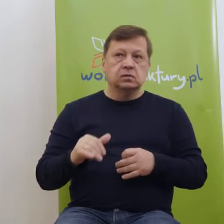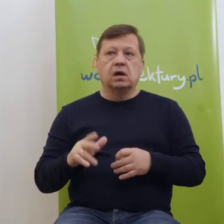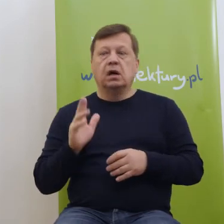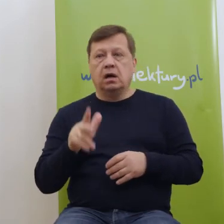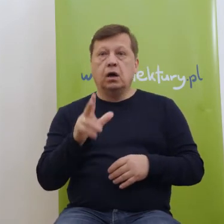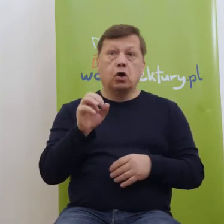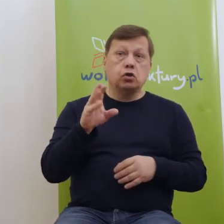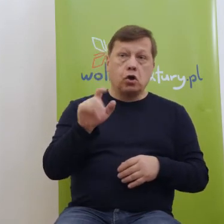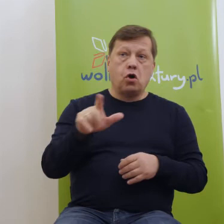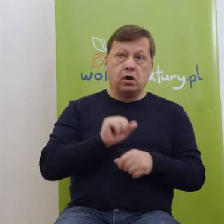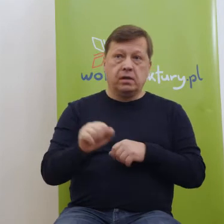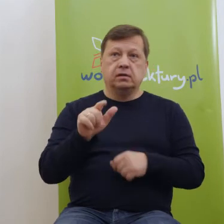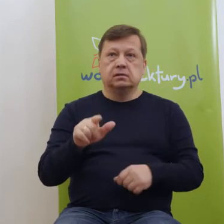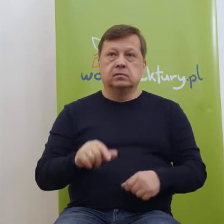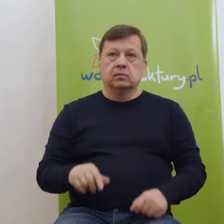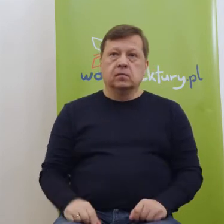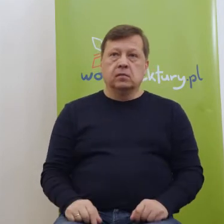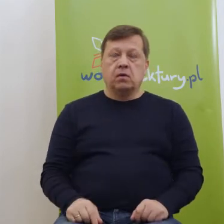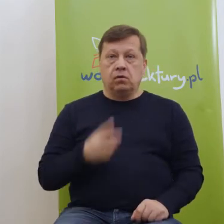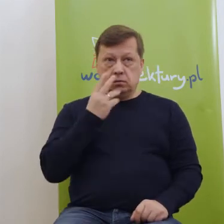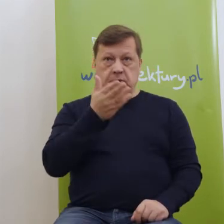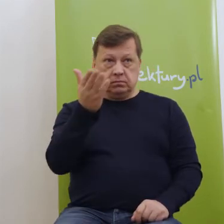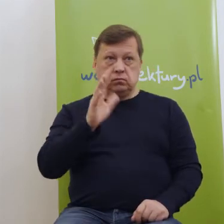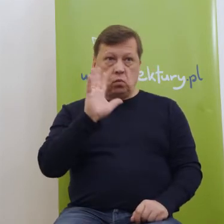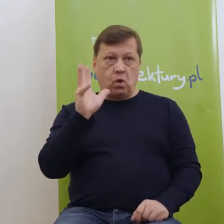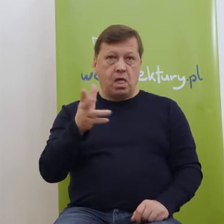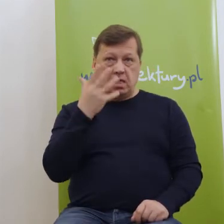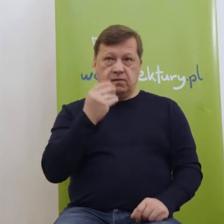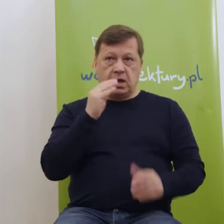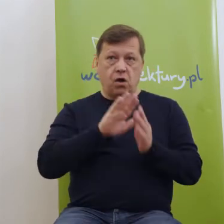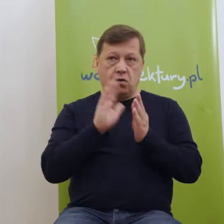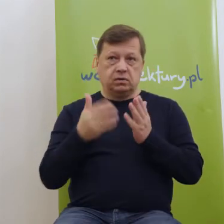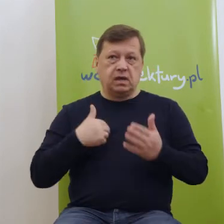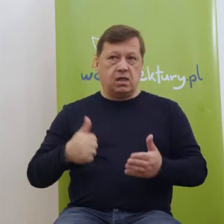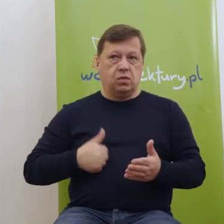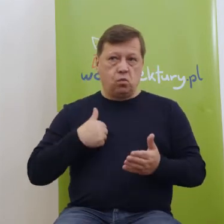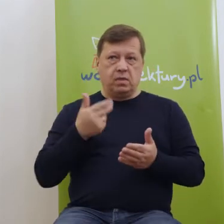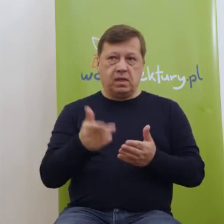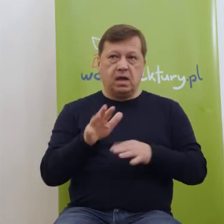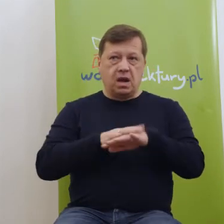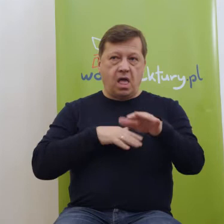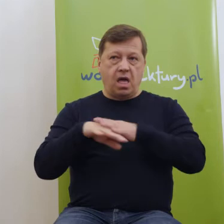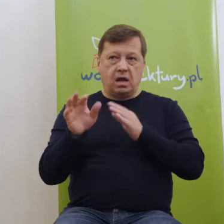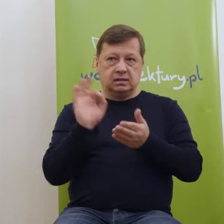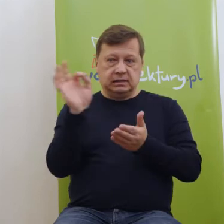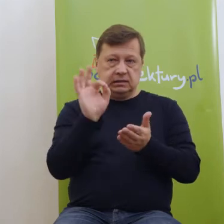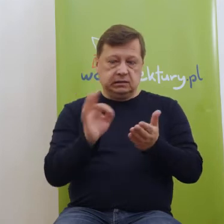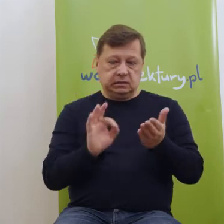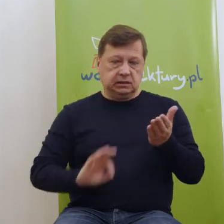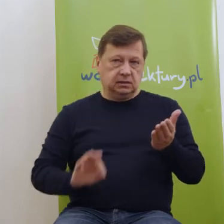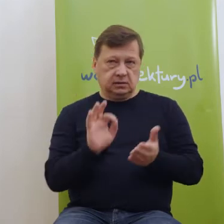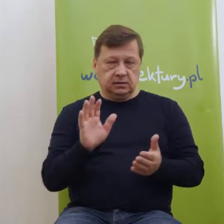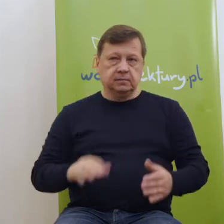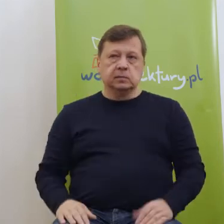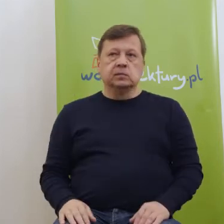Konkol. Proszę zobaczyć, tam jest Konkol taki ładny. O, bardzo jestem dumna z okładki. Ona jest wyszywana ręcznie. Znaczy nie na każdym egzemplarzu oczywiście, bo